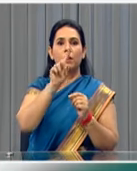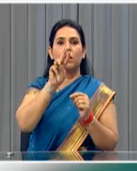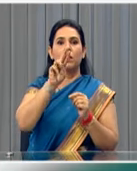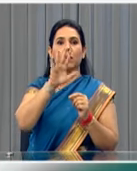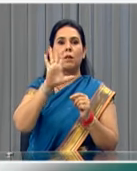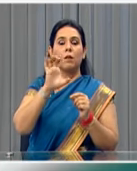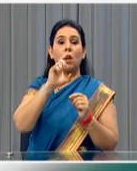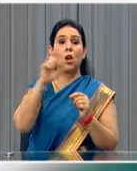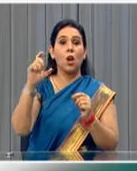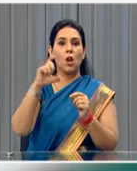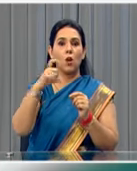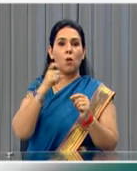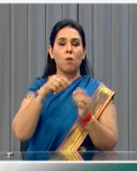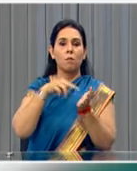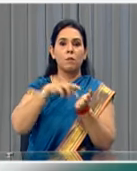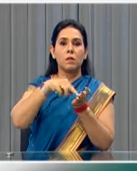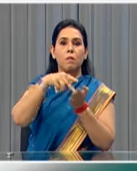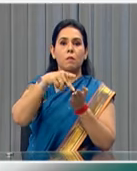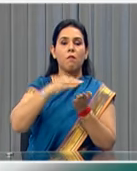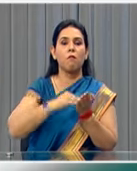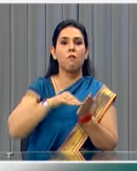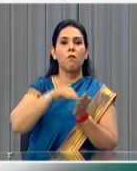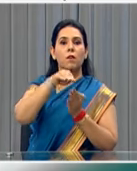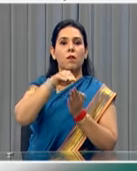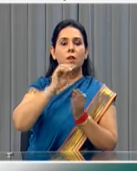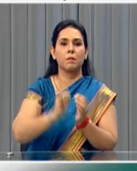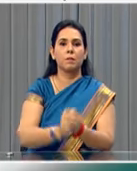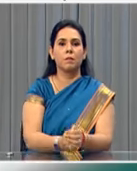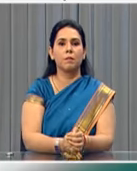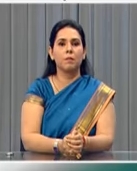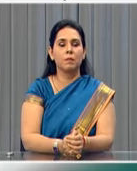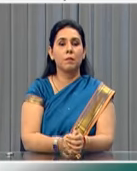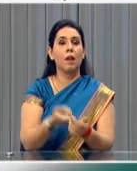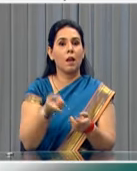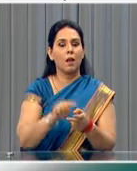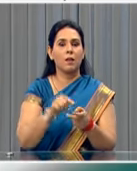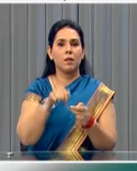125 करोड़ कदम आगे चलता जाएगा। और इसलिए